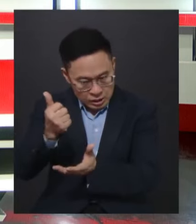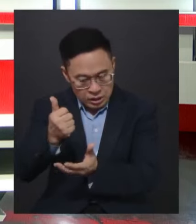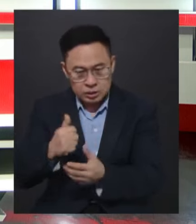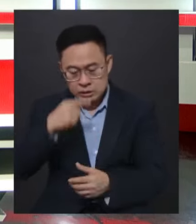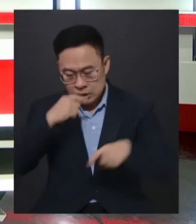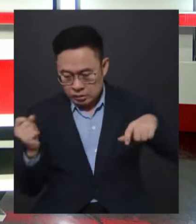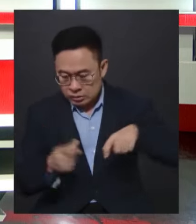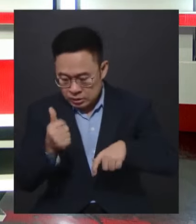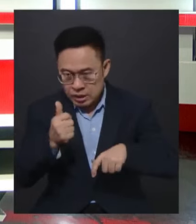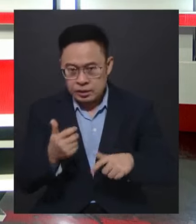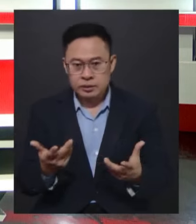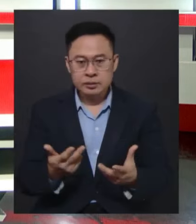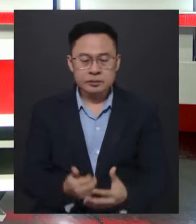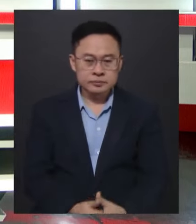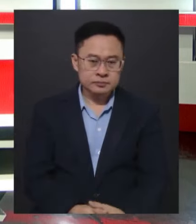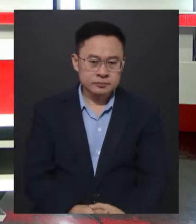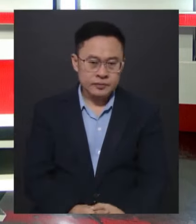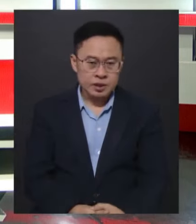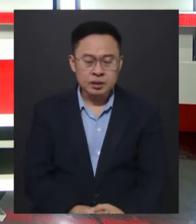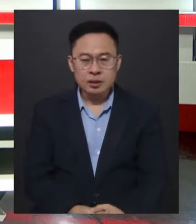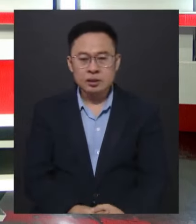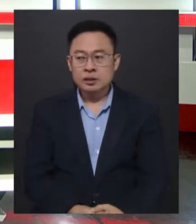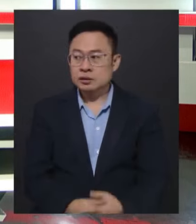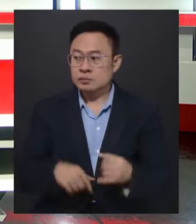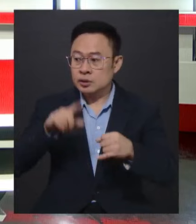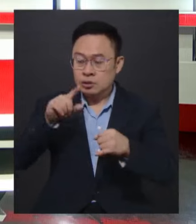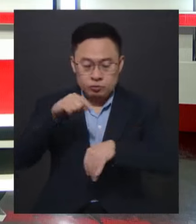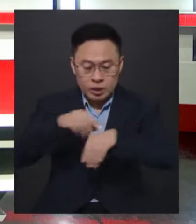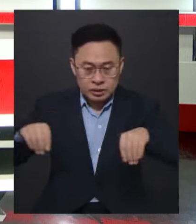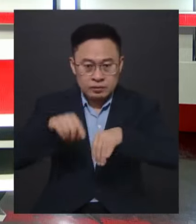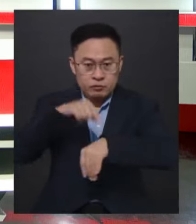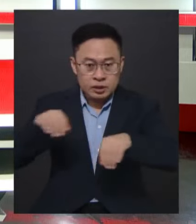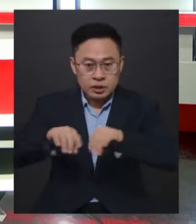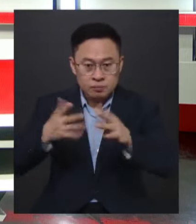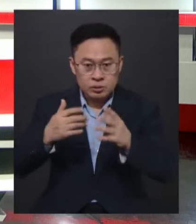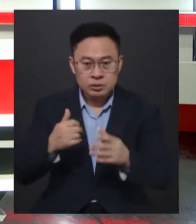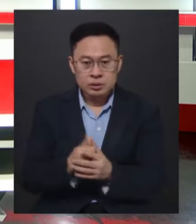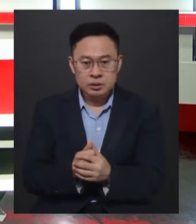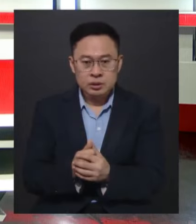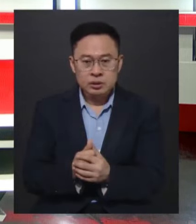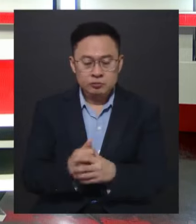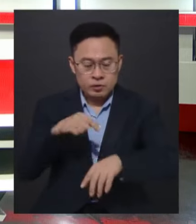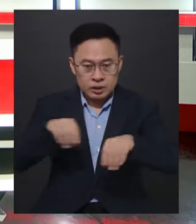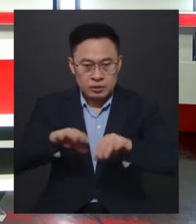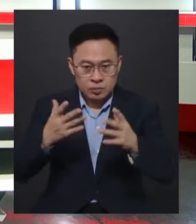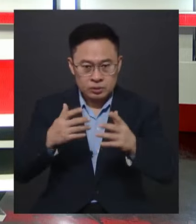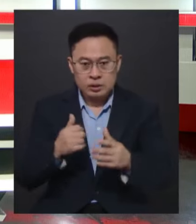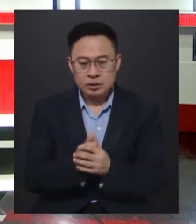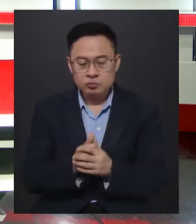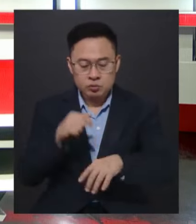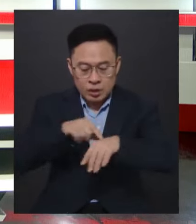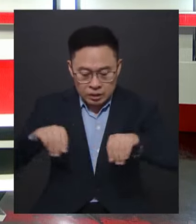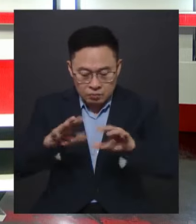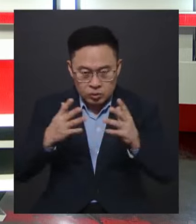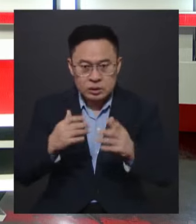จะทำให้เราไม่ต้องรับขนาดนั้นหรือเปล่าหรือแม้กระทั่งในช่วงท้ายเกมเนี่ยหลายคนก็มองว่าแม่มันเริ่มปอแป้ 2ฝั่งคือเกมมันแรกอ่ะ